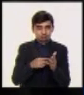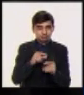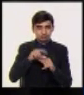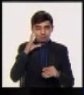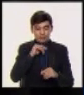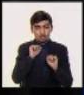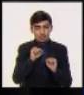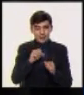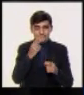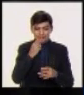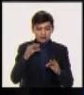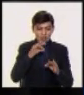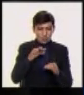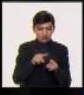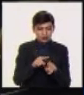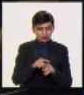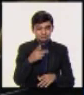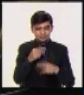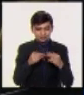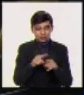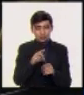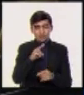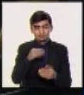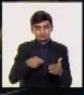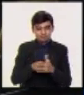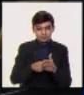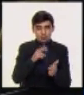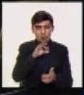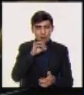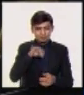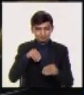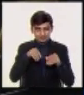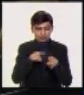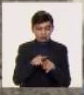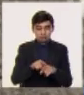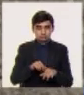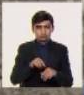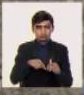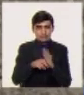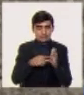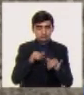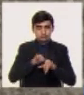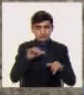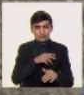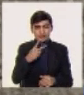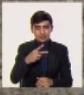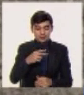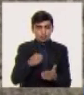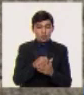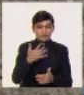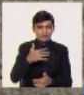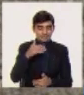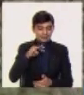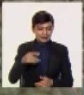кроме защиты от инфекции увеличились расходы на корм. Одна доза вакцины тоже недешевая, от 20 до 50 тенге. А из-за